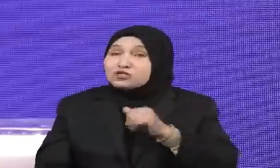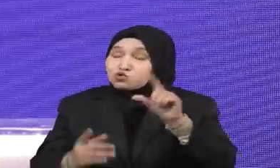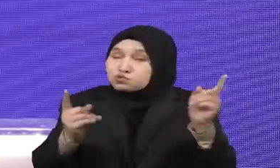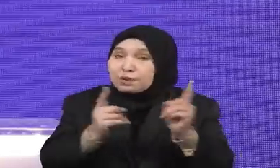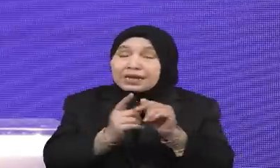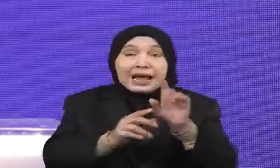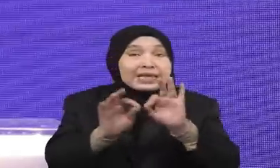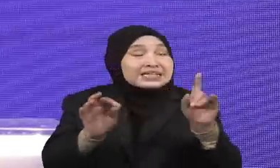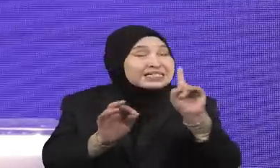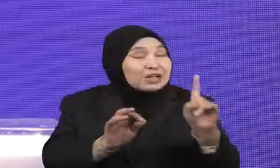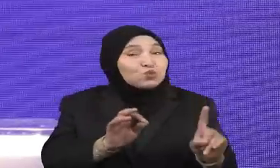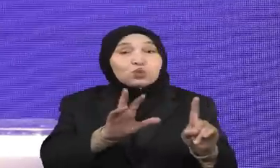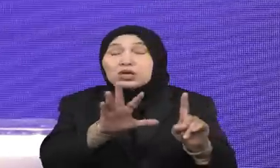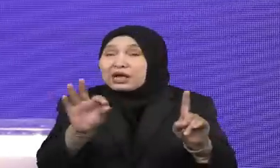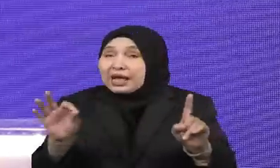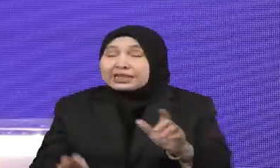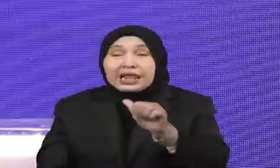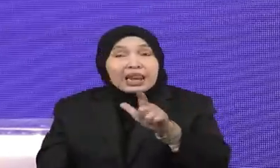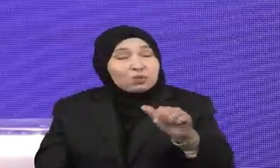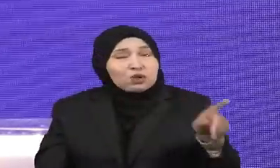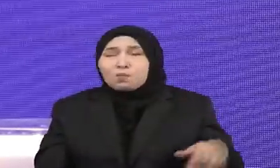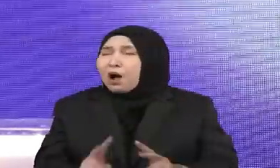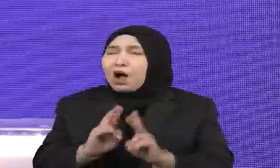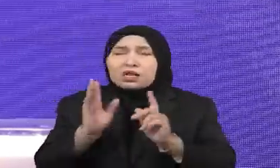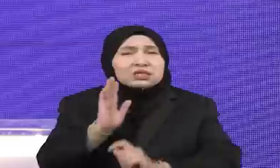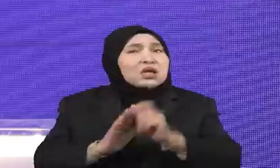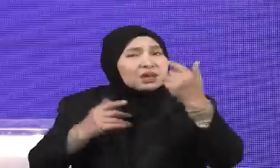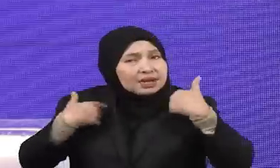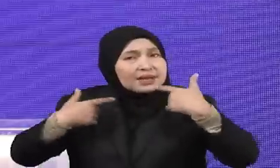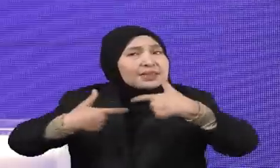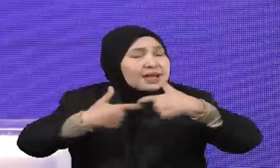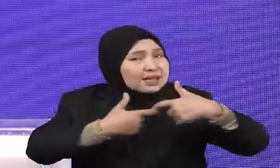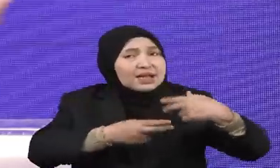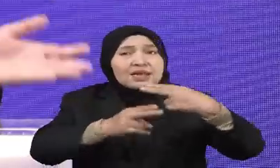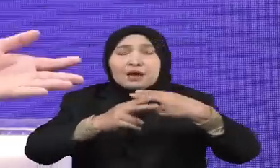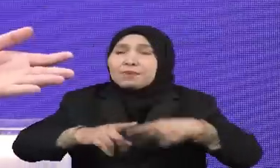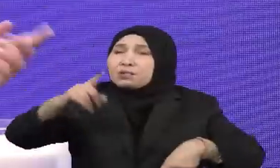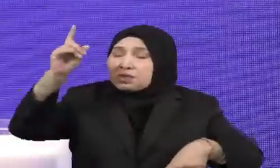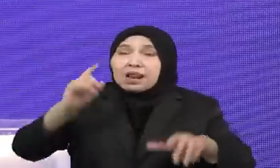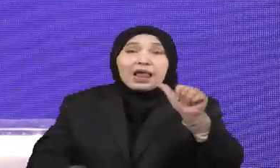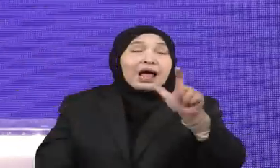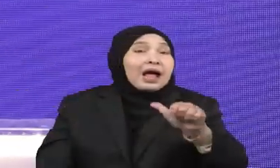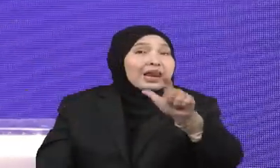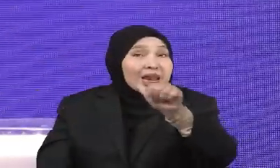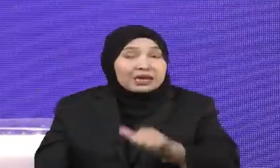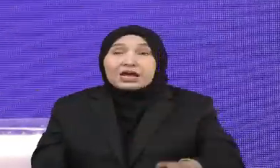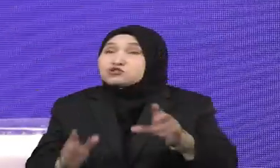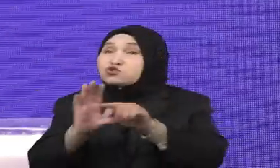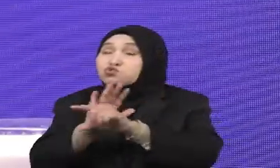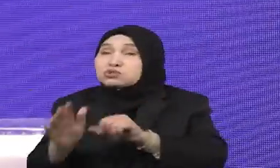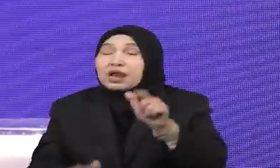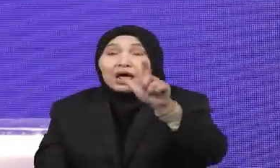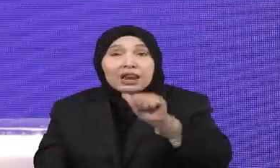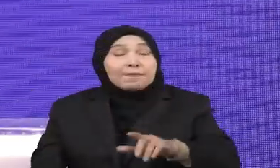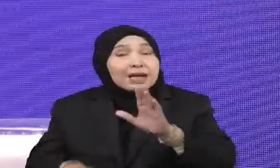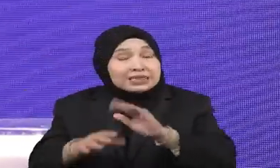139 Terkadang ini kamu yang paling tinggi ini ada kaitan dengan nama Allah al-a'la dan surah al-a'la dibaca